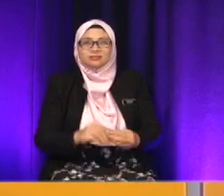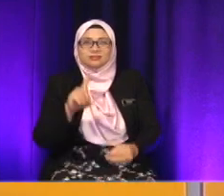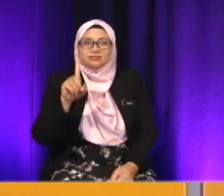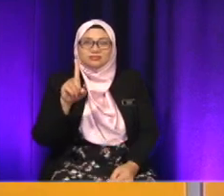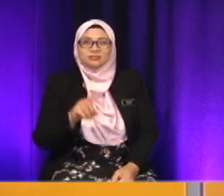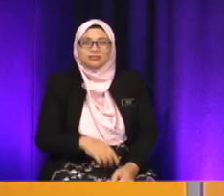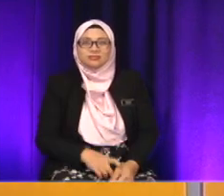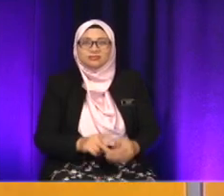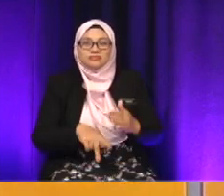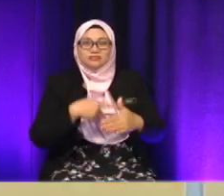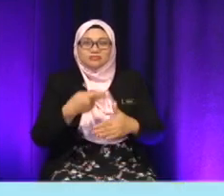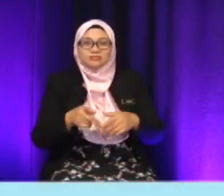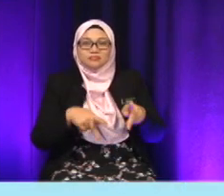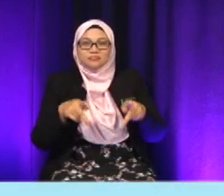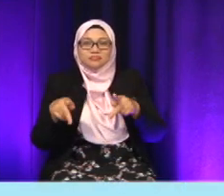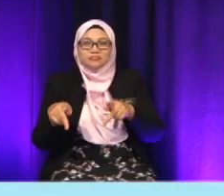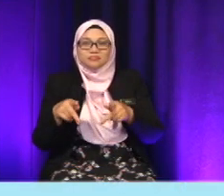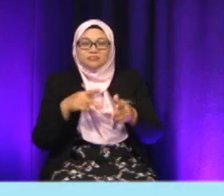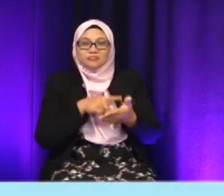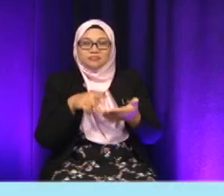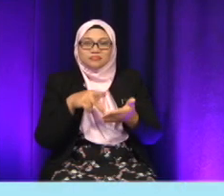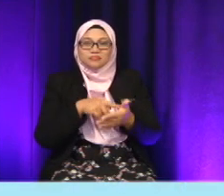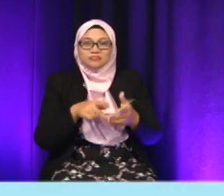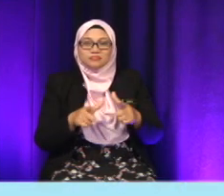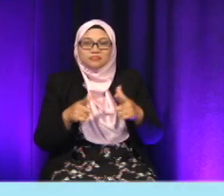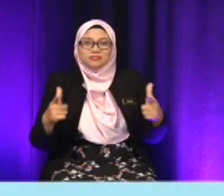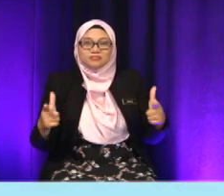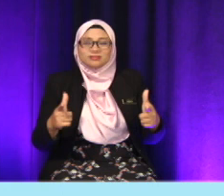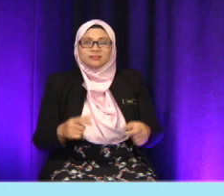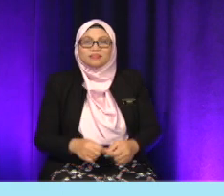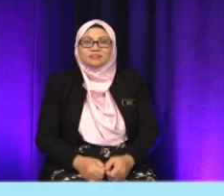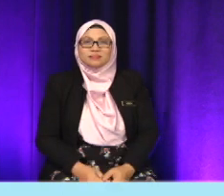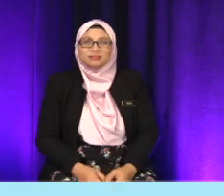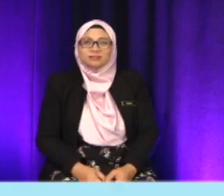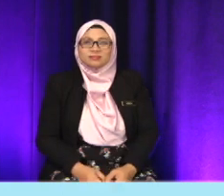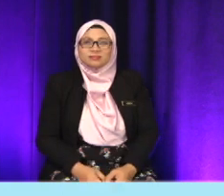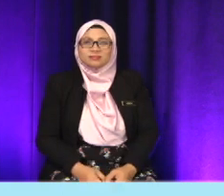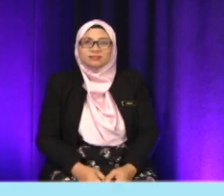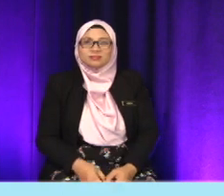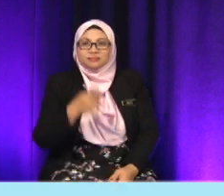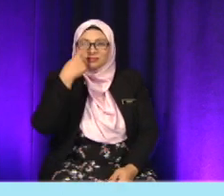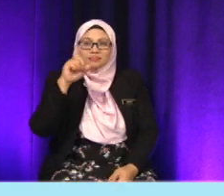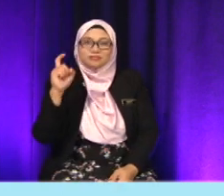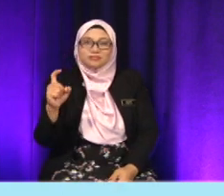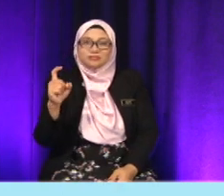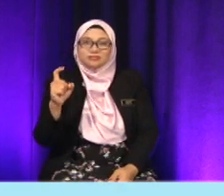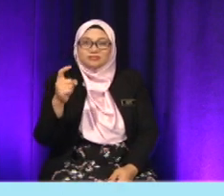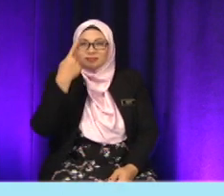mengirim luas dan primitif segi empat dia datang Pada baris yang ke-7 ini Oke untuk jawabannya